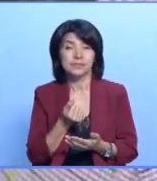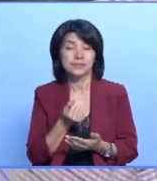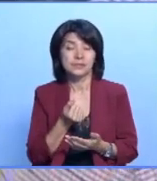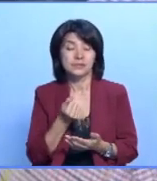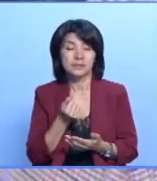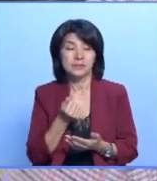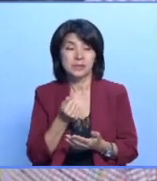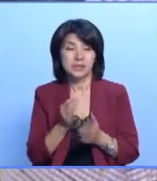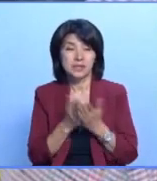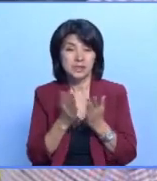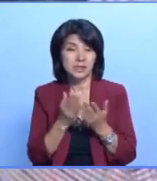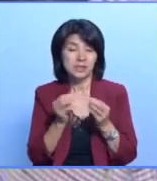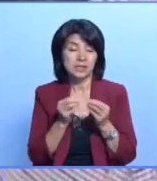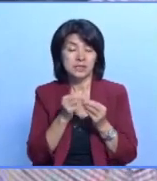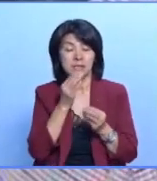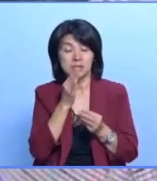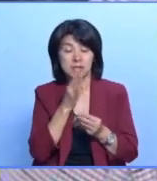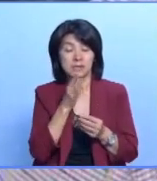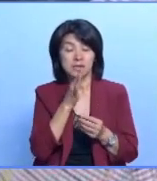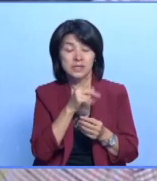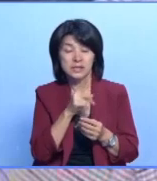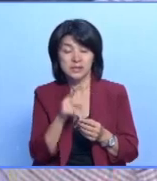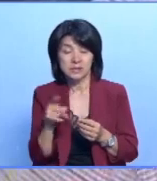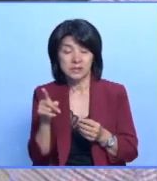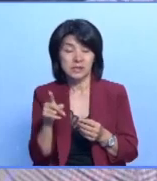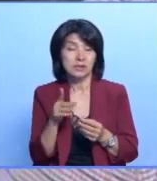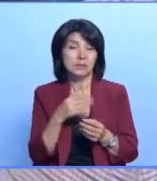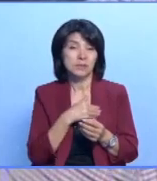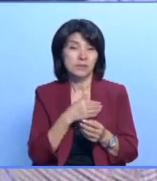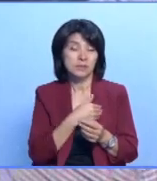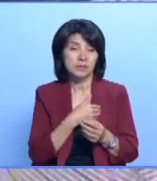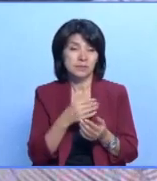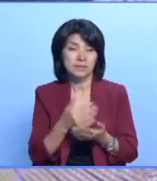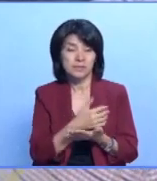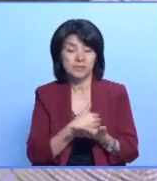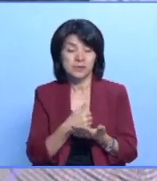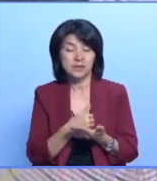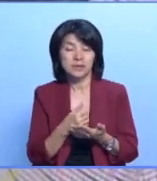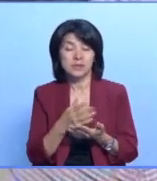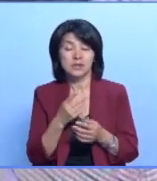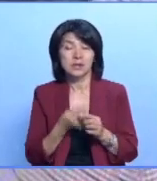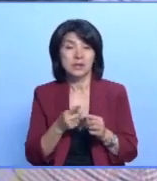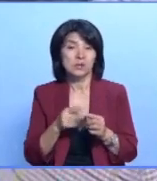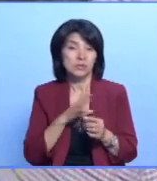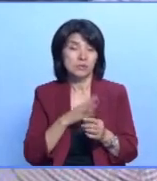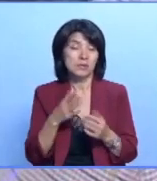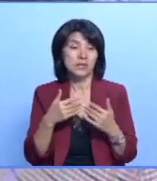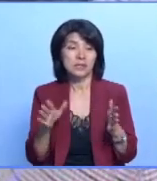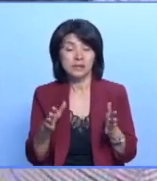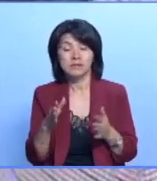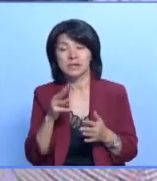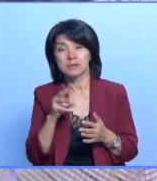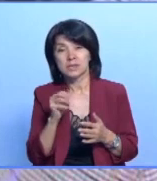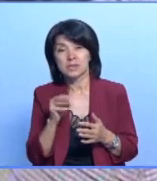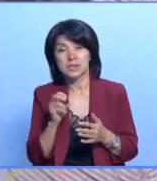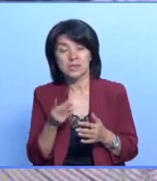Я работал над этой книгой около 10 лет. В течение этого времени мы собирали, сортировали и собирали много информации о наших предках, которые открывали мечеть. Все